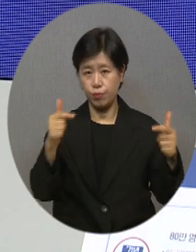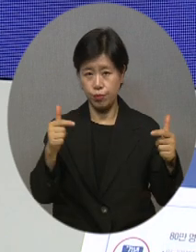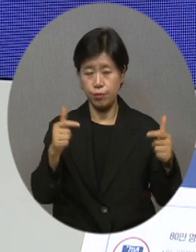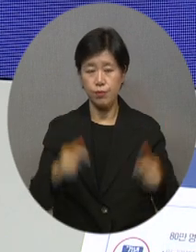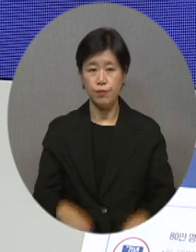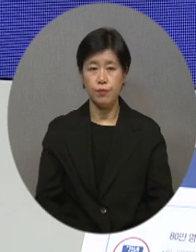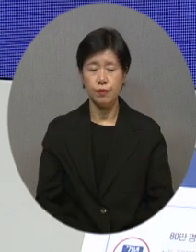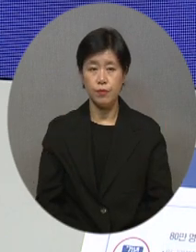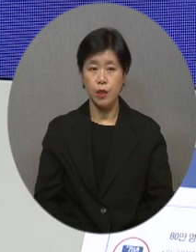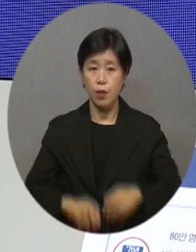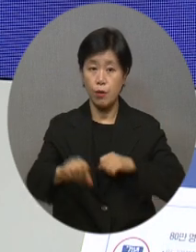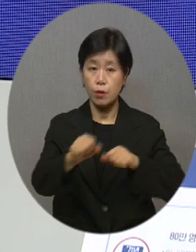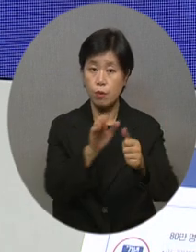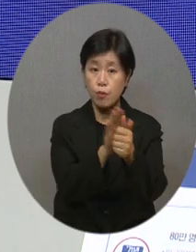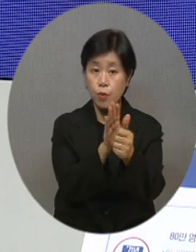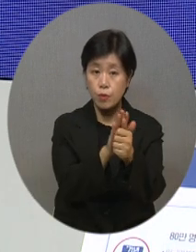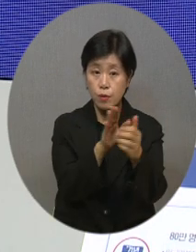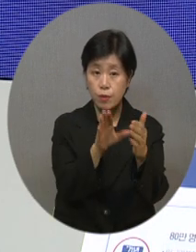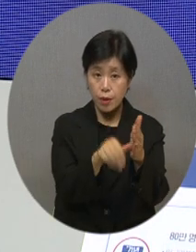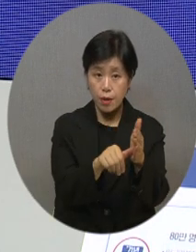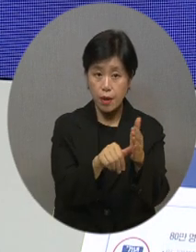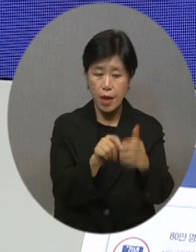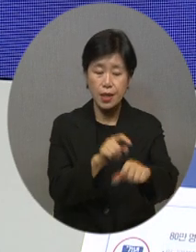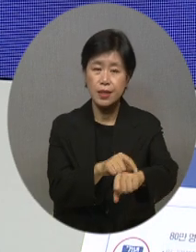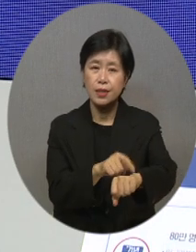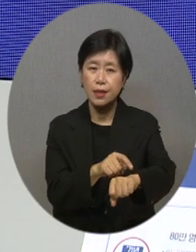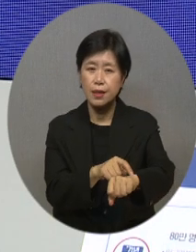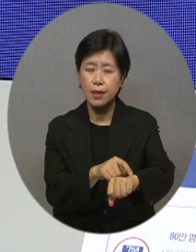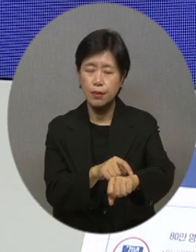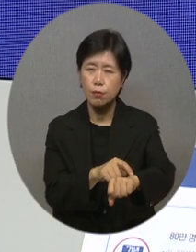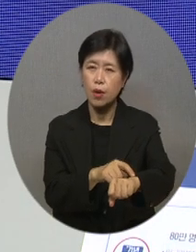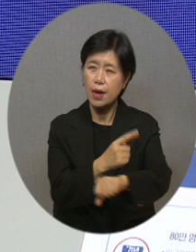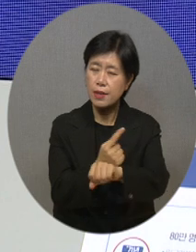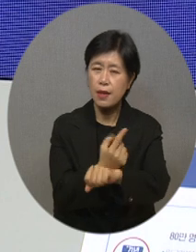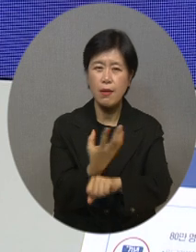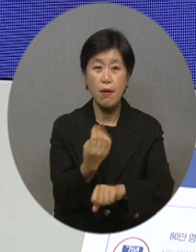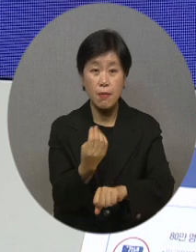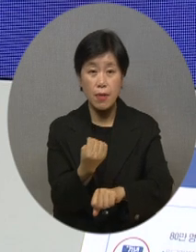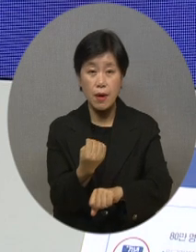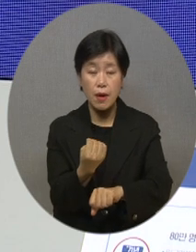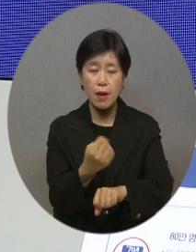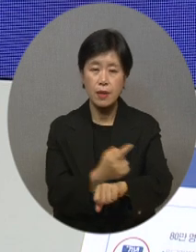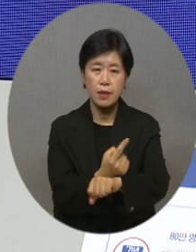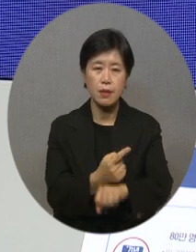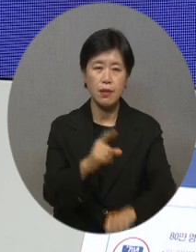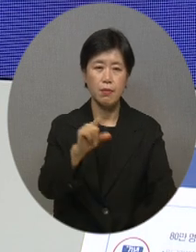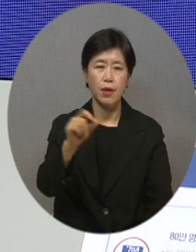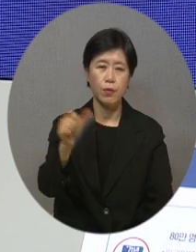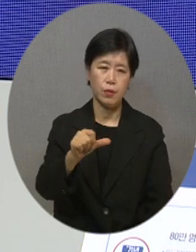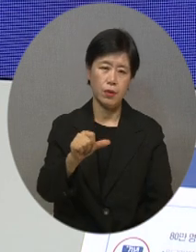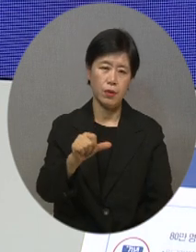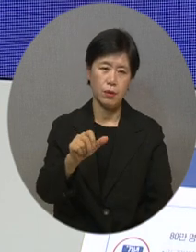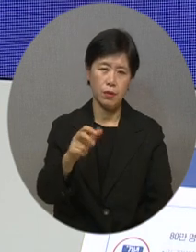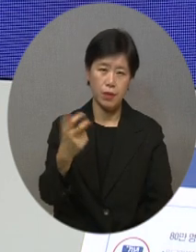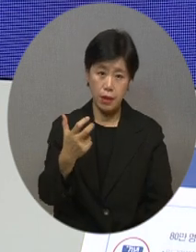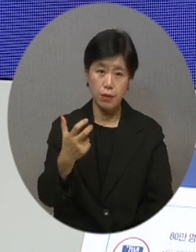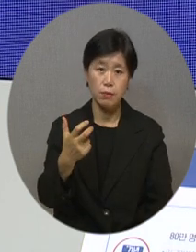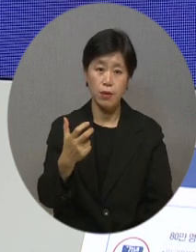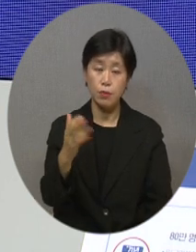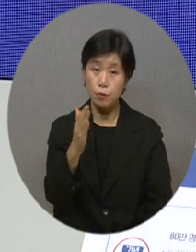하게 되면 활동보조에 대한 시간당 단가가 또 있습니다. 지금은 그 15,570원을 하고 있고 또